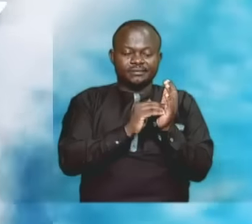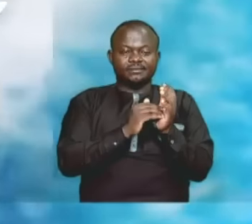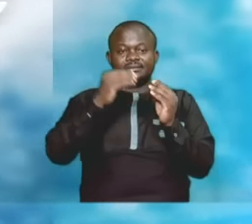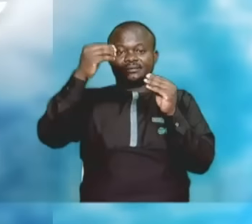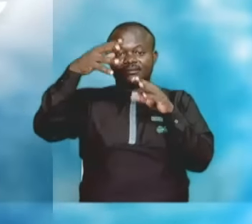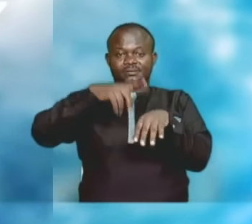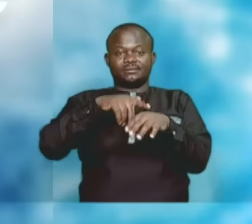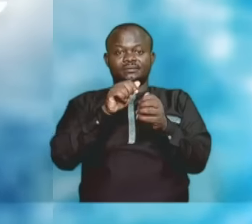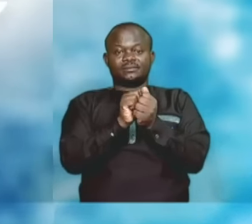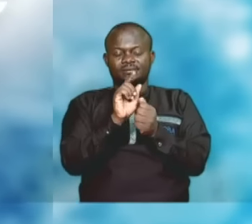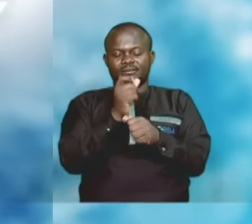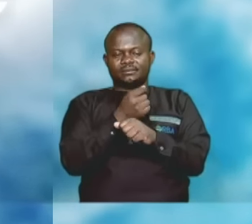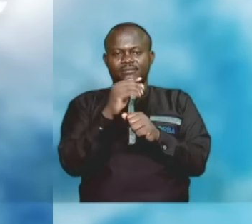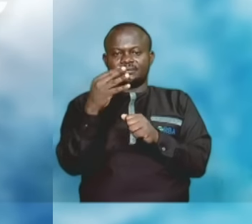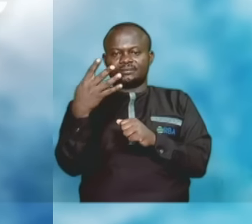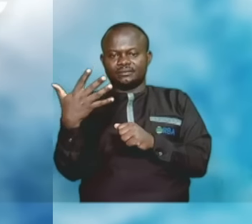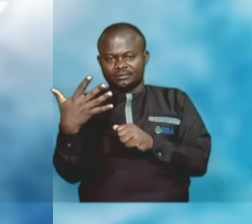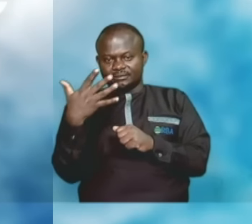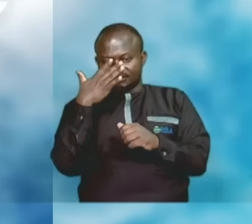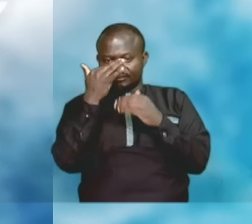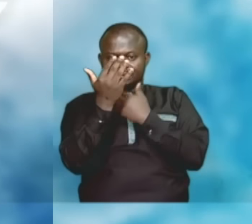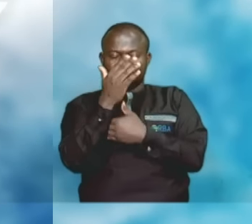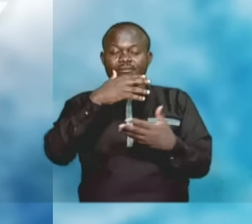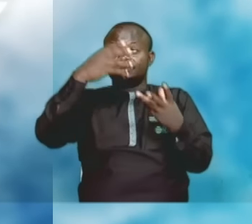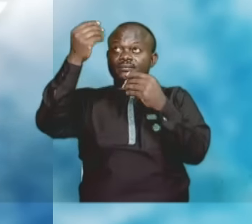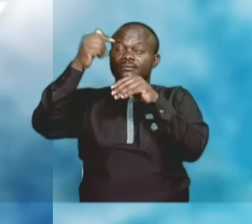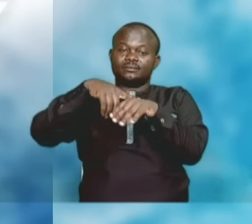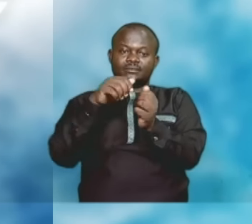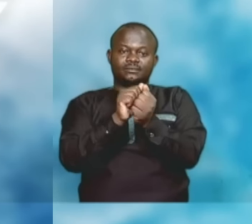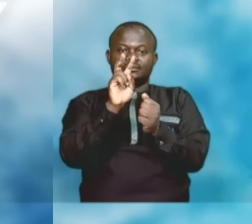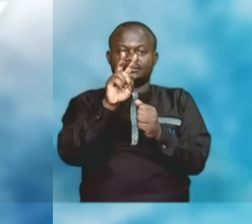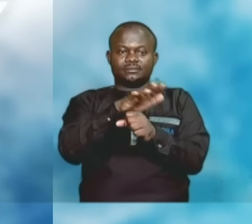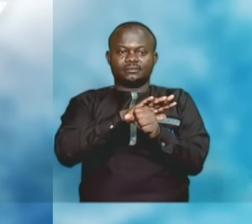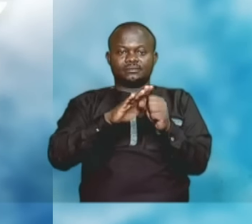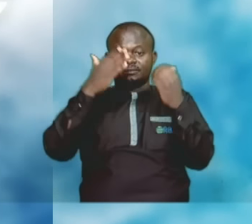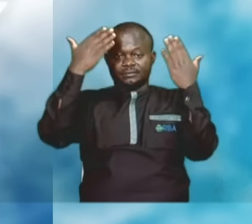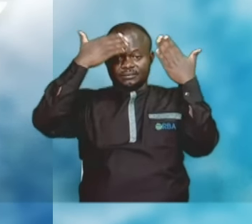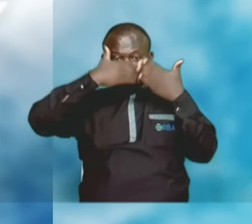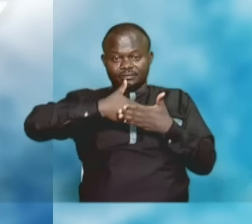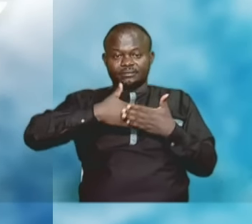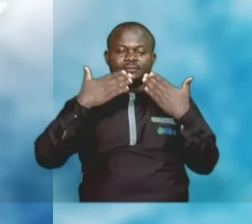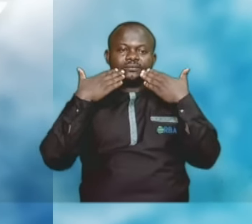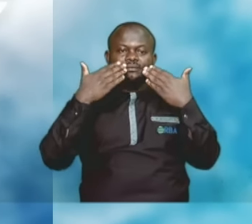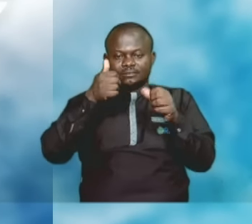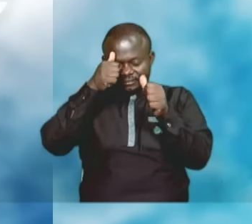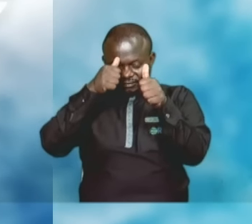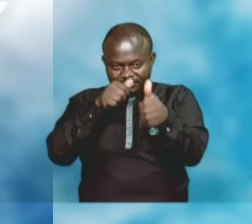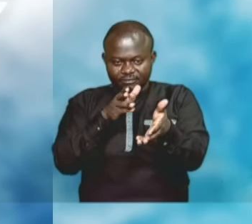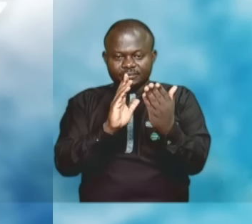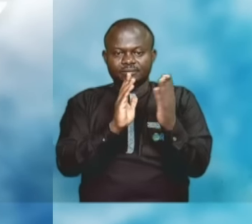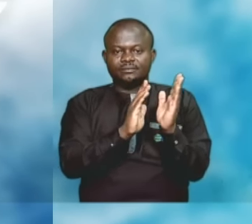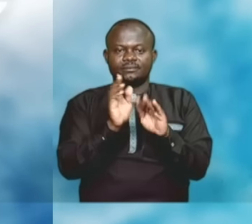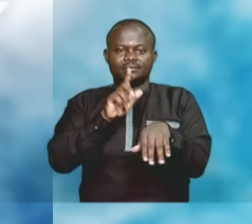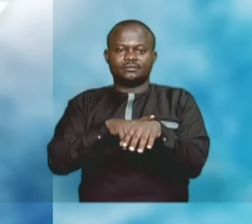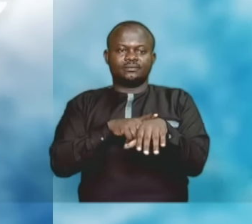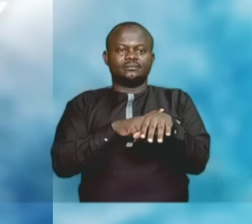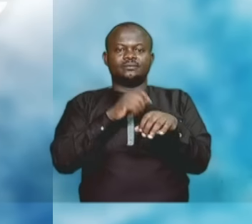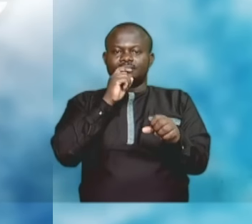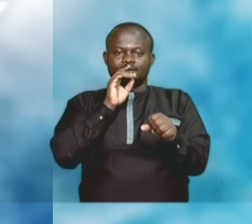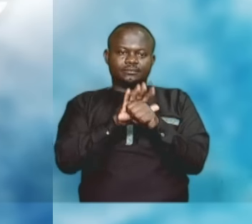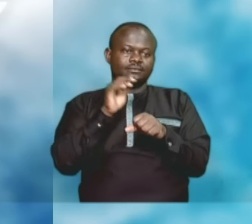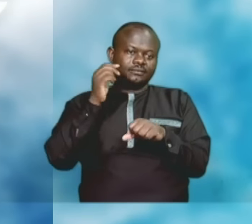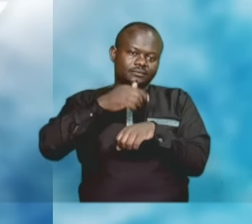saa 11:45 saa mitondo rirenge saa 12 zuzuye z'umugoroba. Murakoze gukurikirana iteganya gihe. Turakira ryo ku munsi